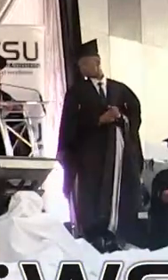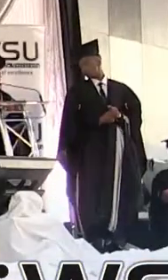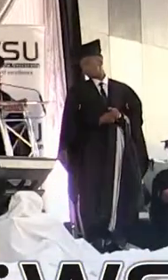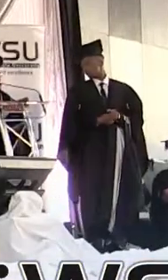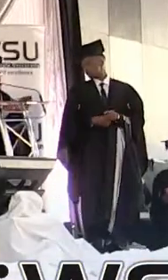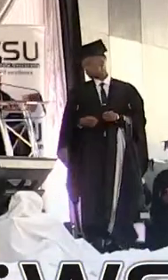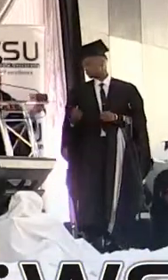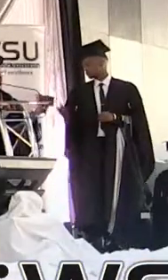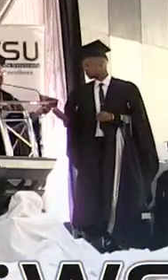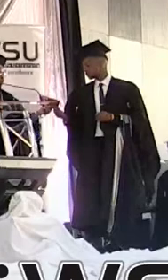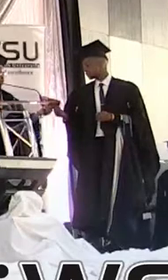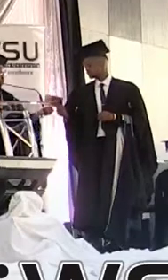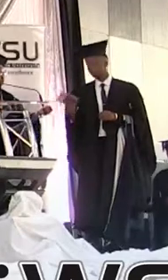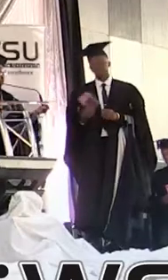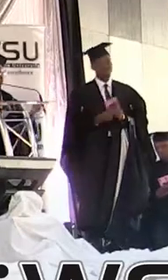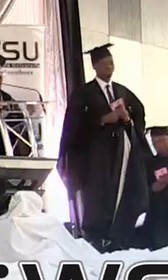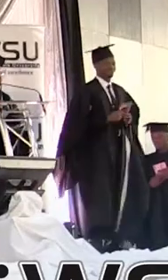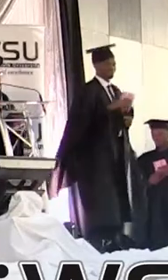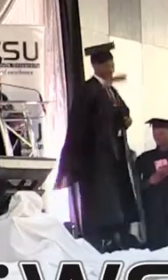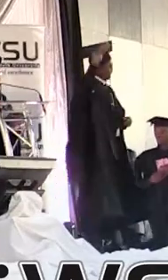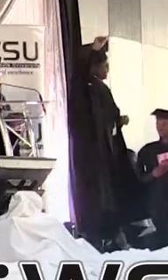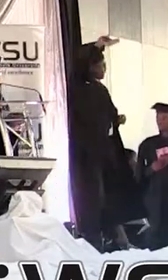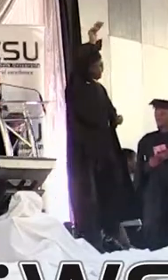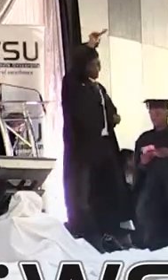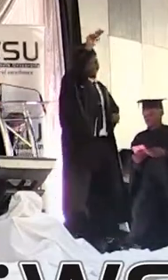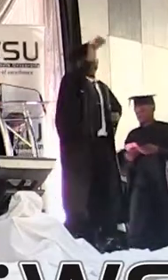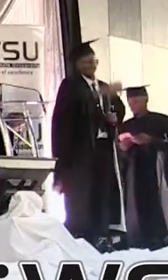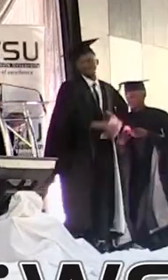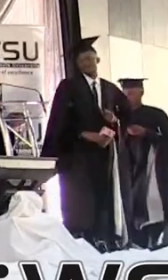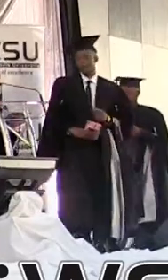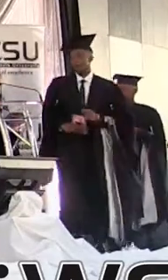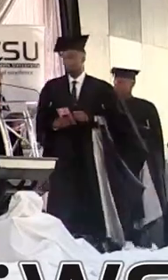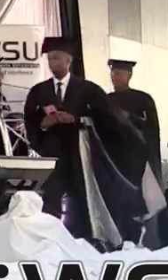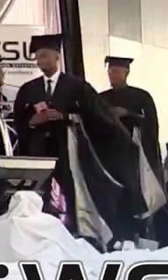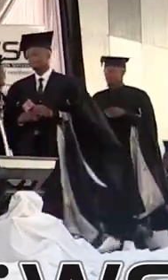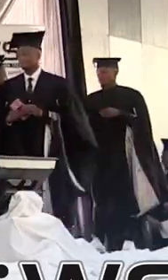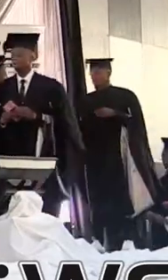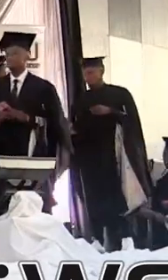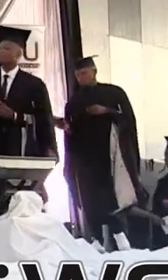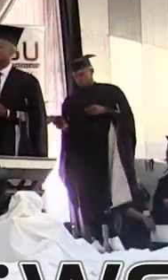Mpini Thabo. Mpini Thabo.